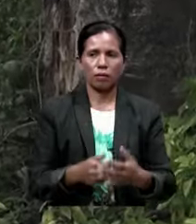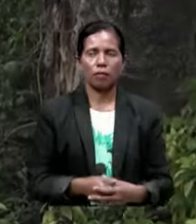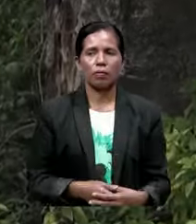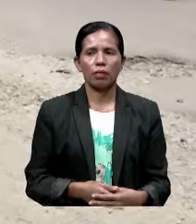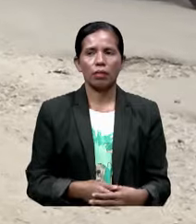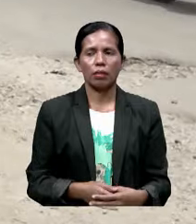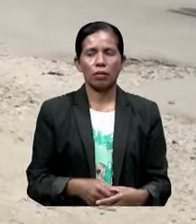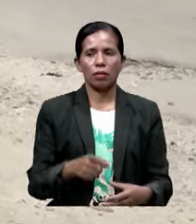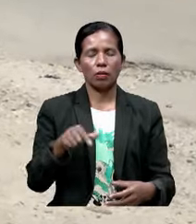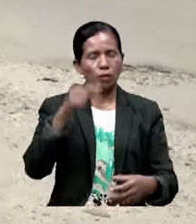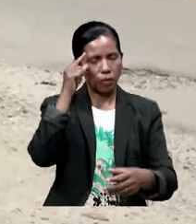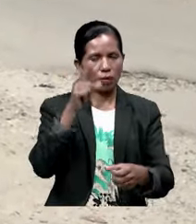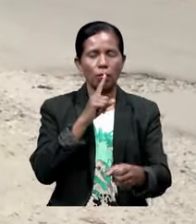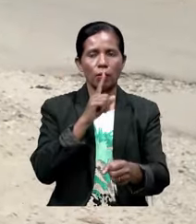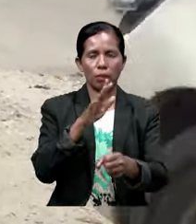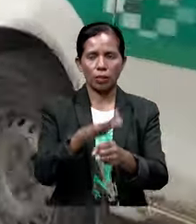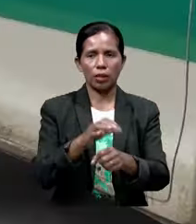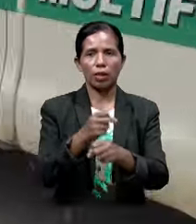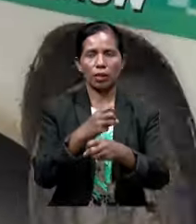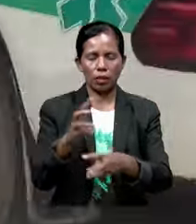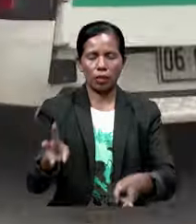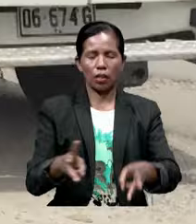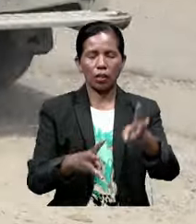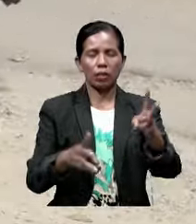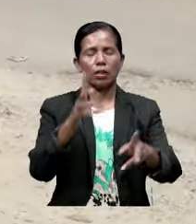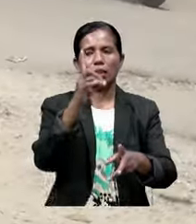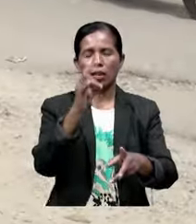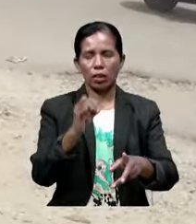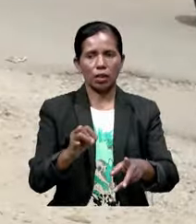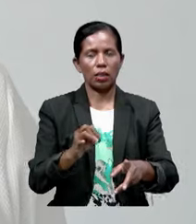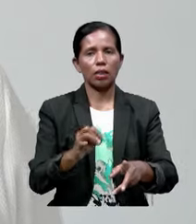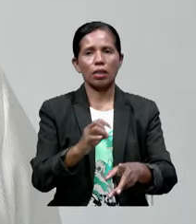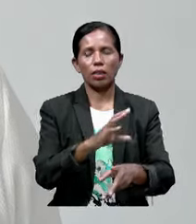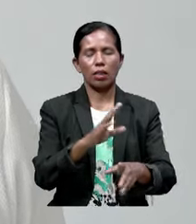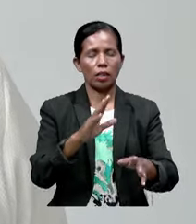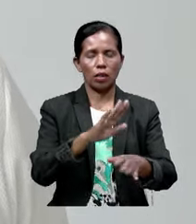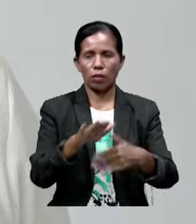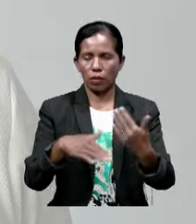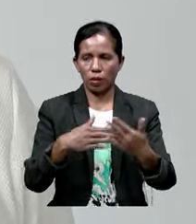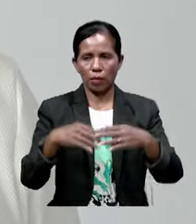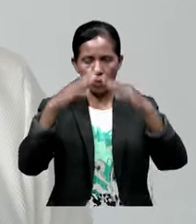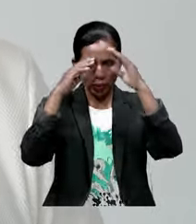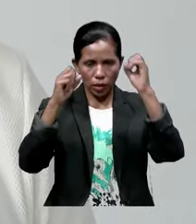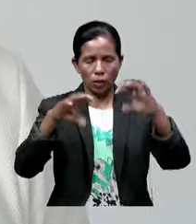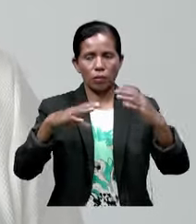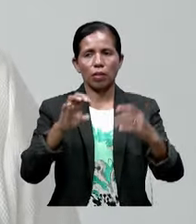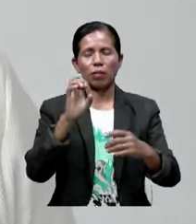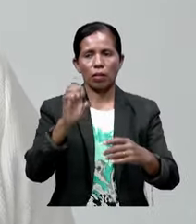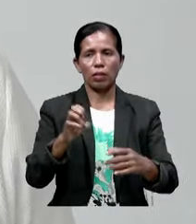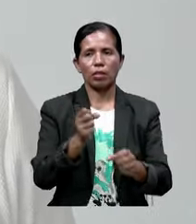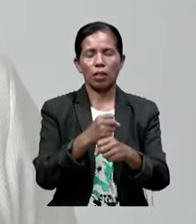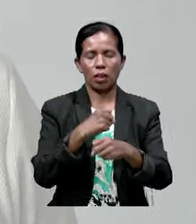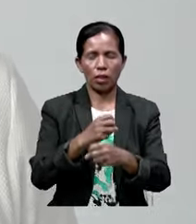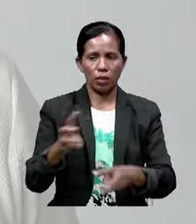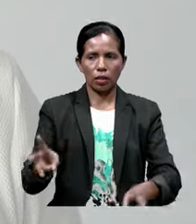por mete katak se halo istrada ya kapital hototu. Hanya sa presiden di komisau e hau garante kata si halo